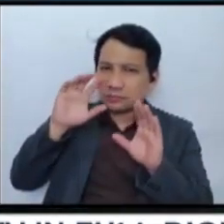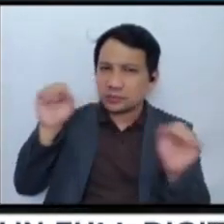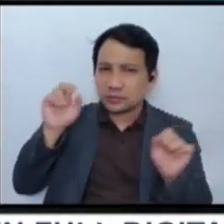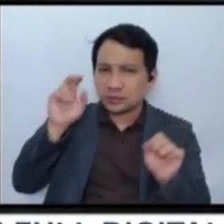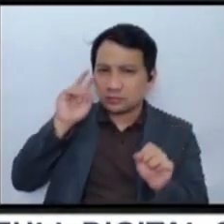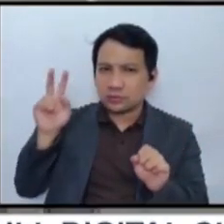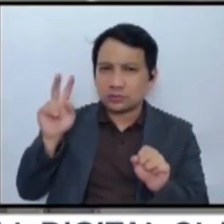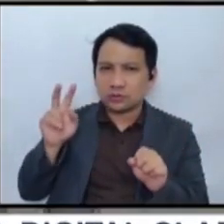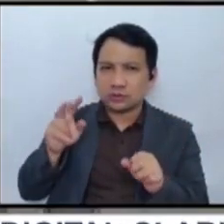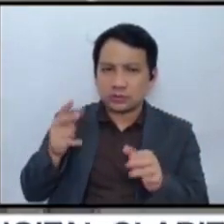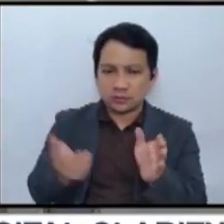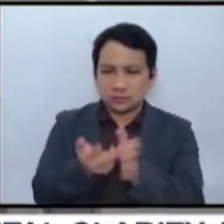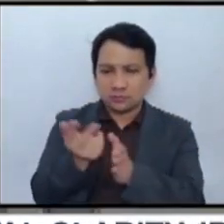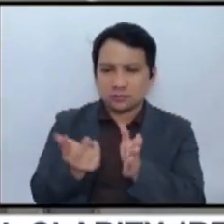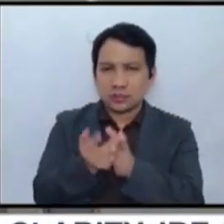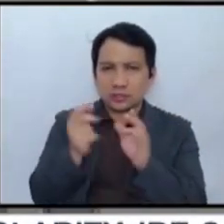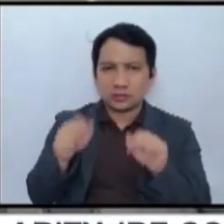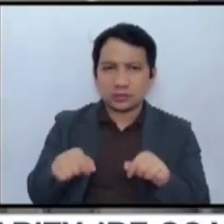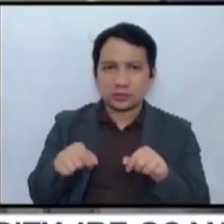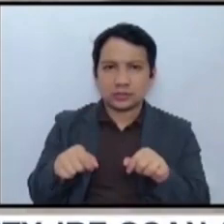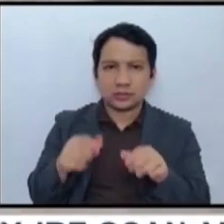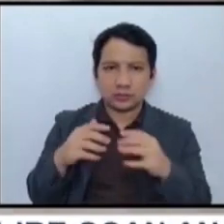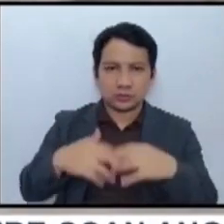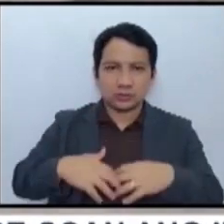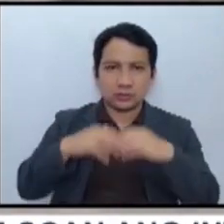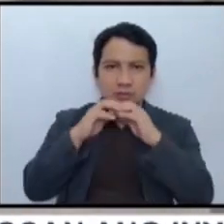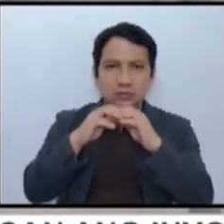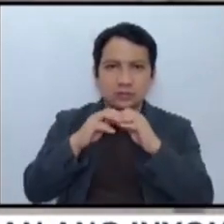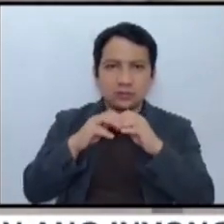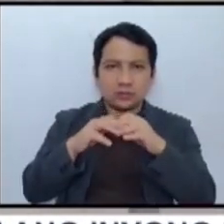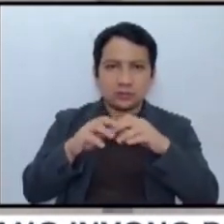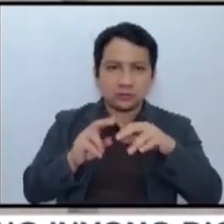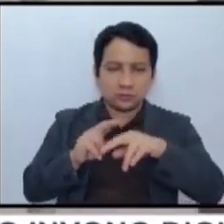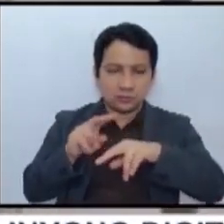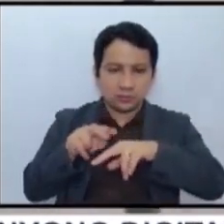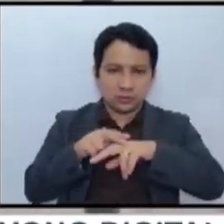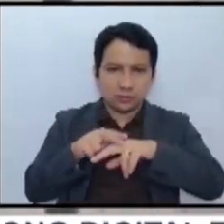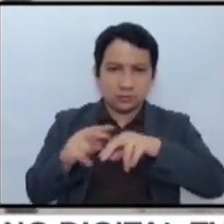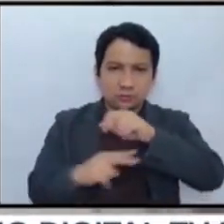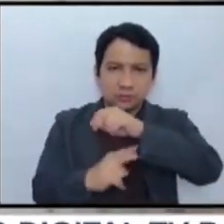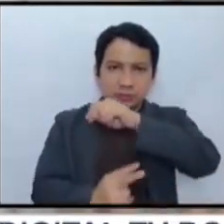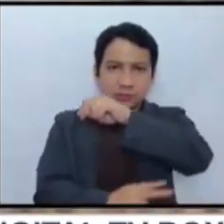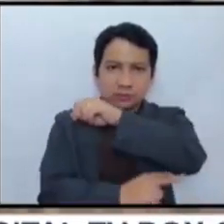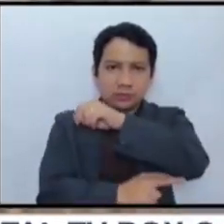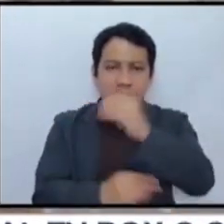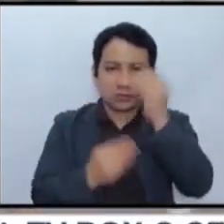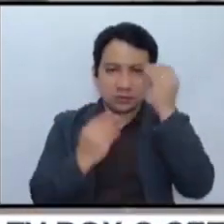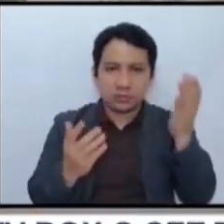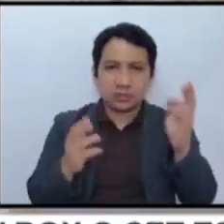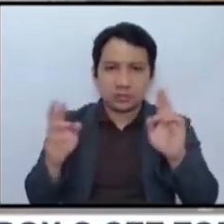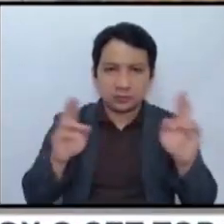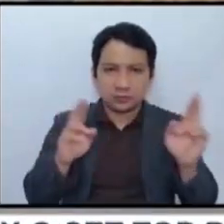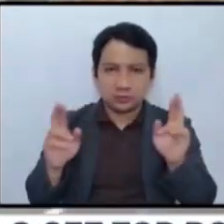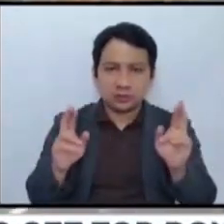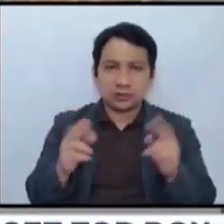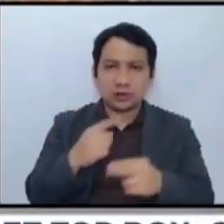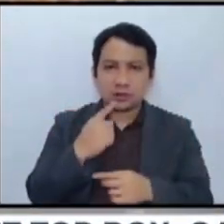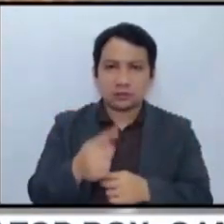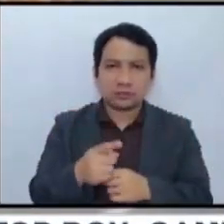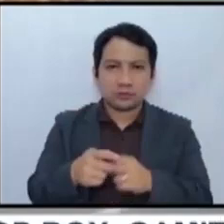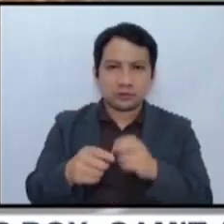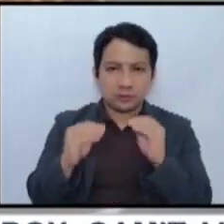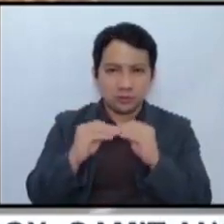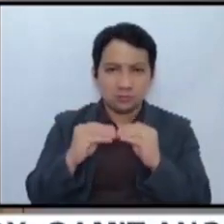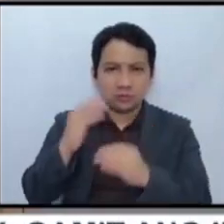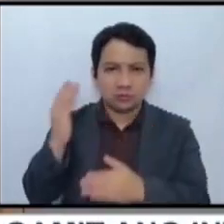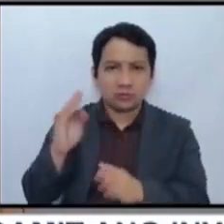River stations at magtatayo rin ang mga tulay sa Pasig River. Una na rin sinabi ni Pangulong Marcos Jr. na paiigtingin din ng